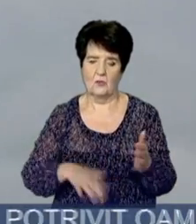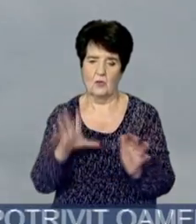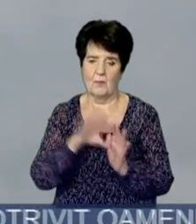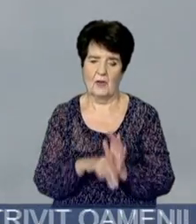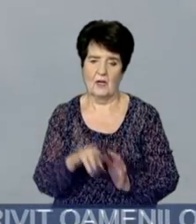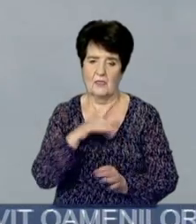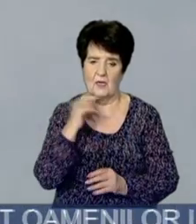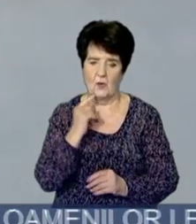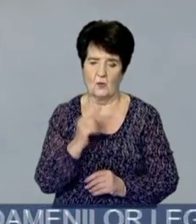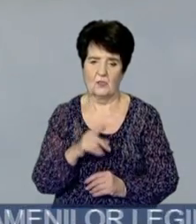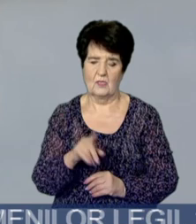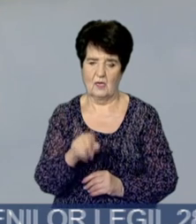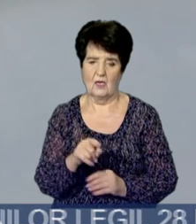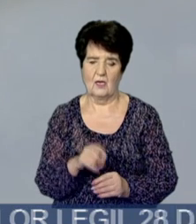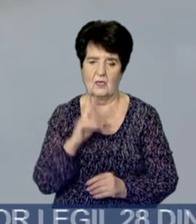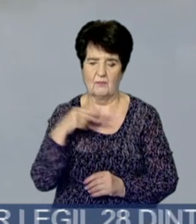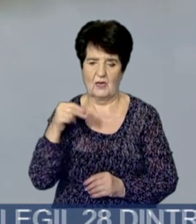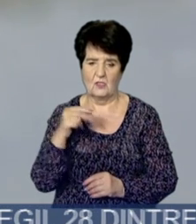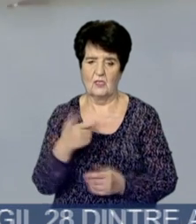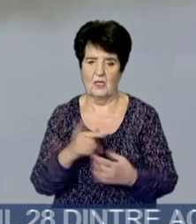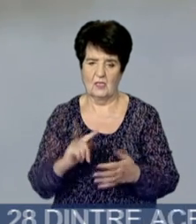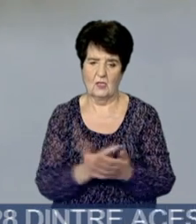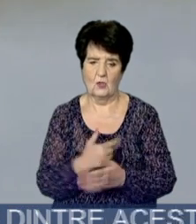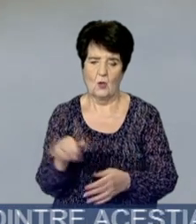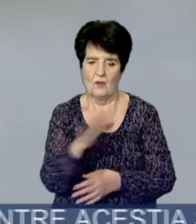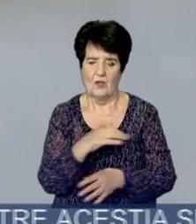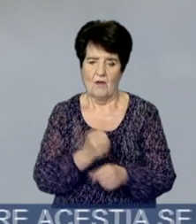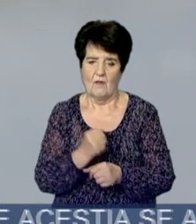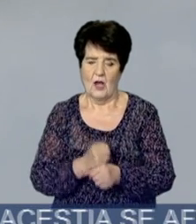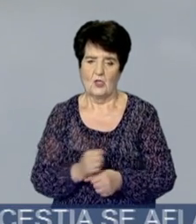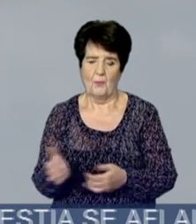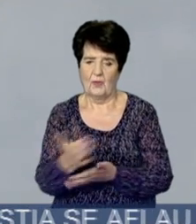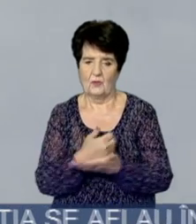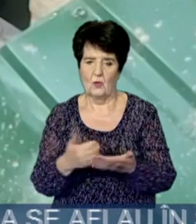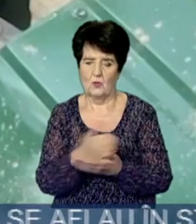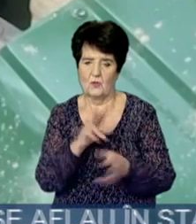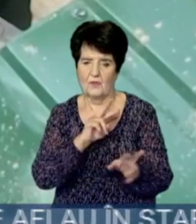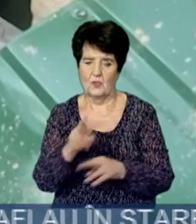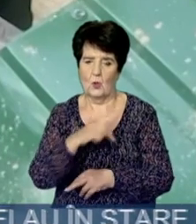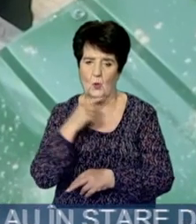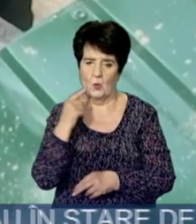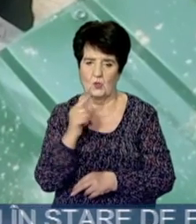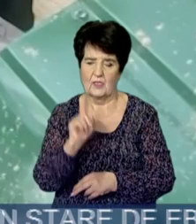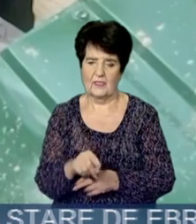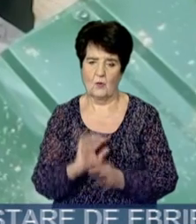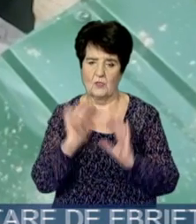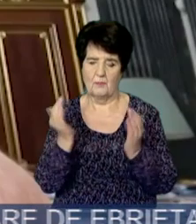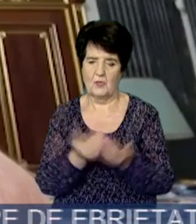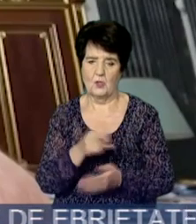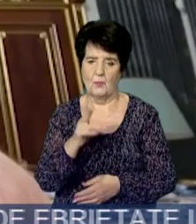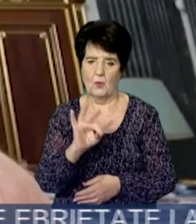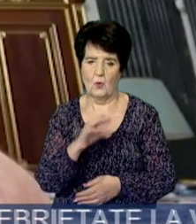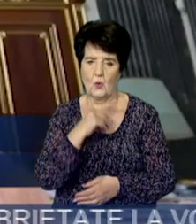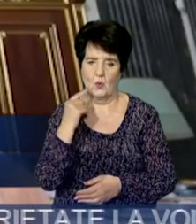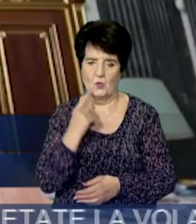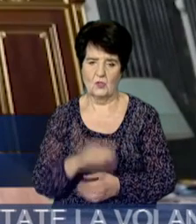aplicate Rusiei. Zelensky din nou a promis că va face totul pentru recuperarea teritoriilor aflate sub controlul rușilor sau separatiștilor proruși.